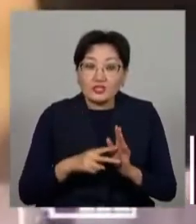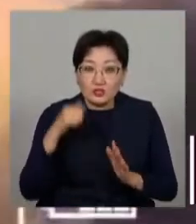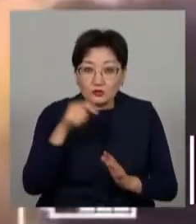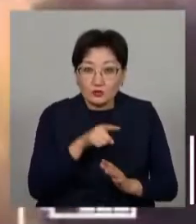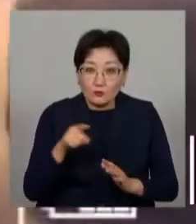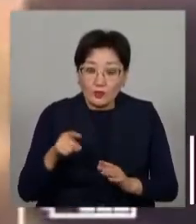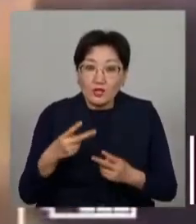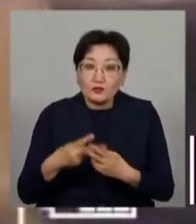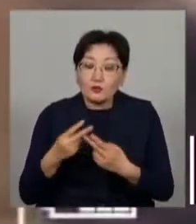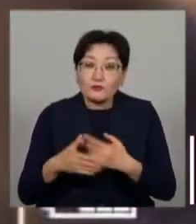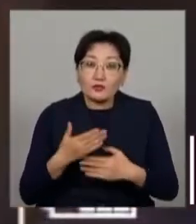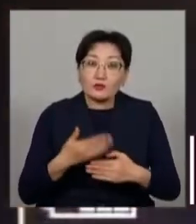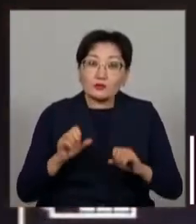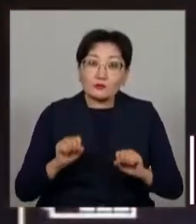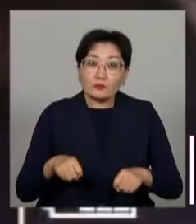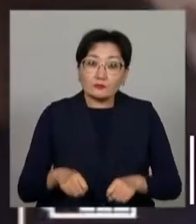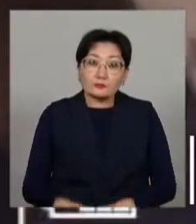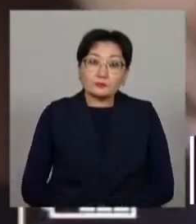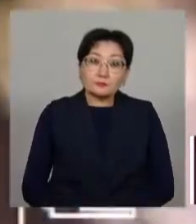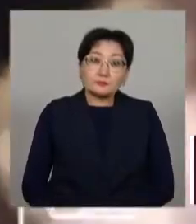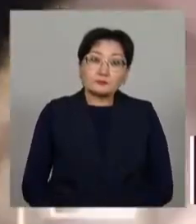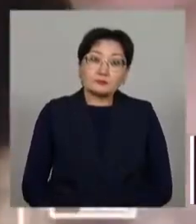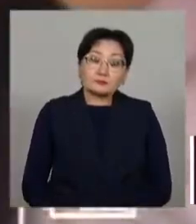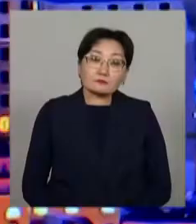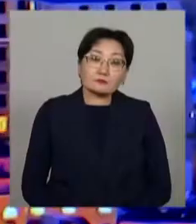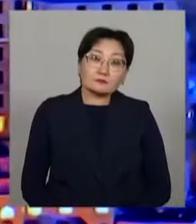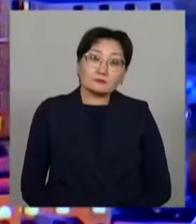дейін мерзімге бас бостандығынан айырылуы мүмкін.